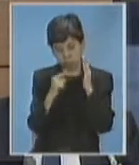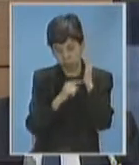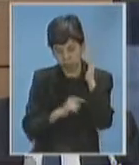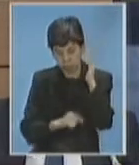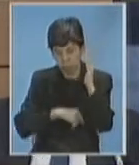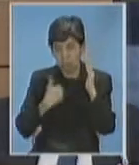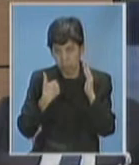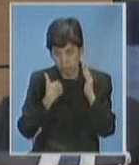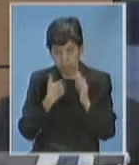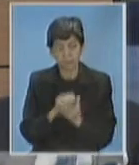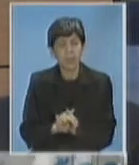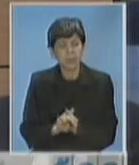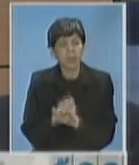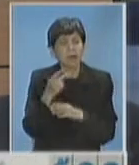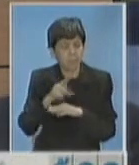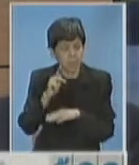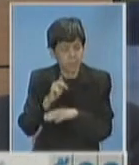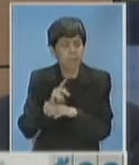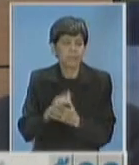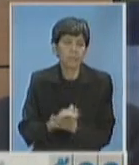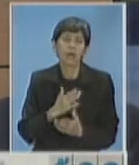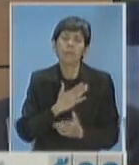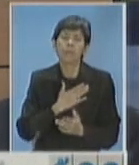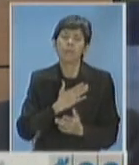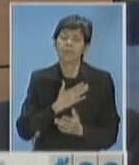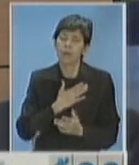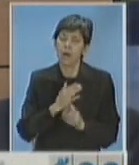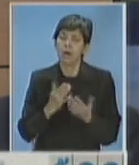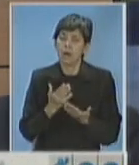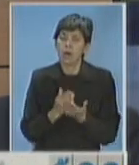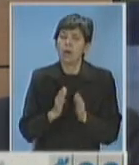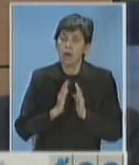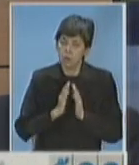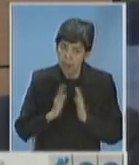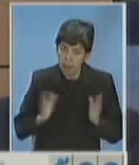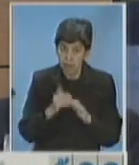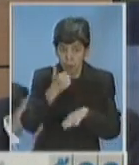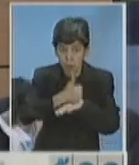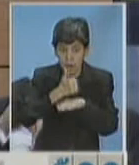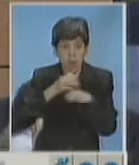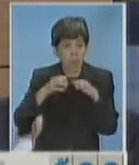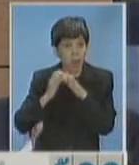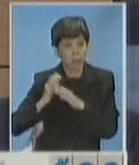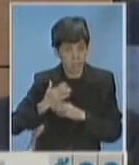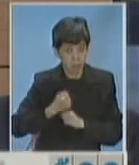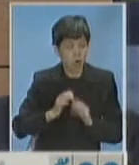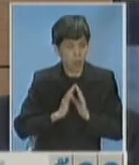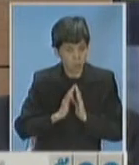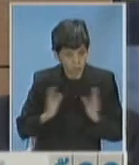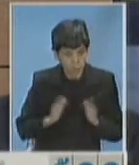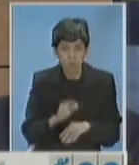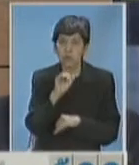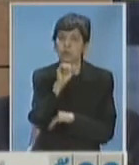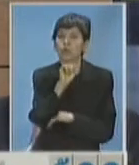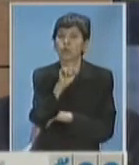ยท่านประธานครับผมขอกราบขอบพระคุณท่านหัวหน้าพรรคประชาธิปัตย์และท่านสมาชิกสภาผู้แ